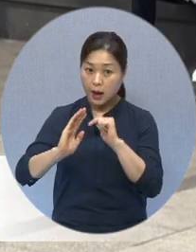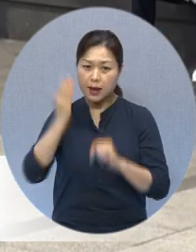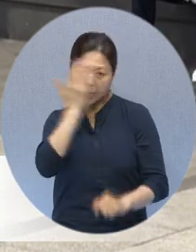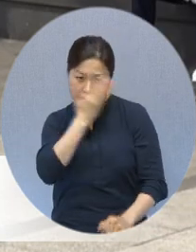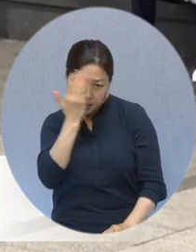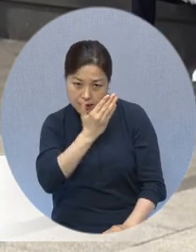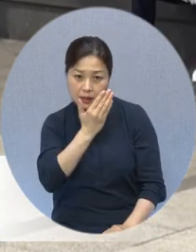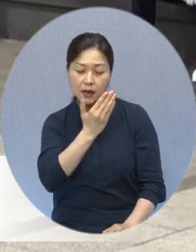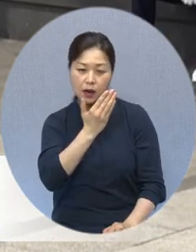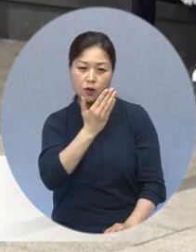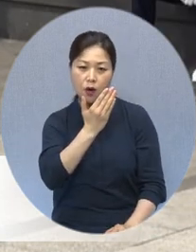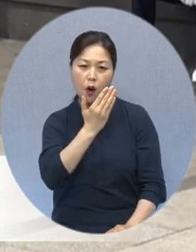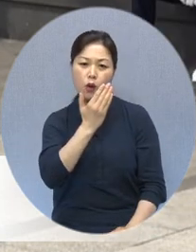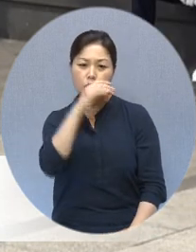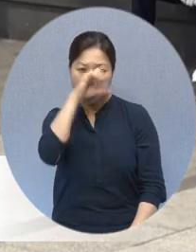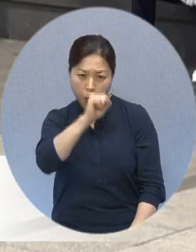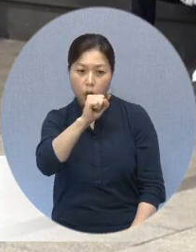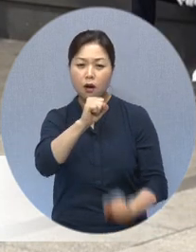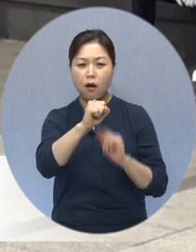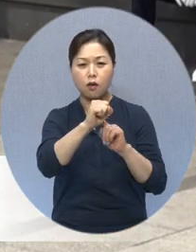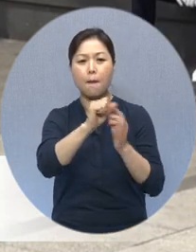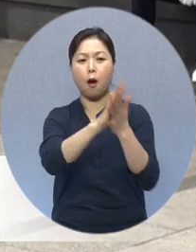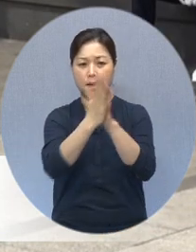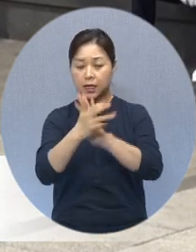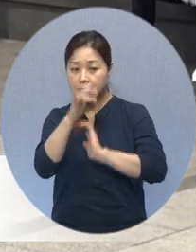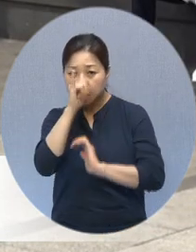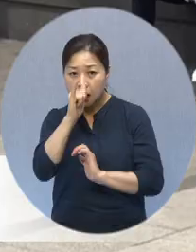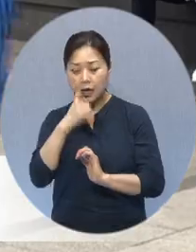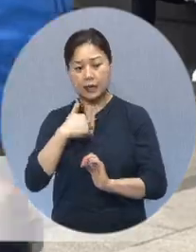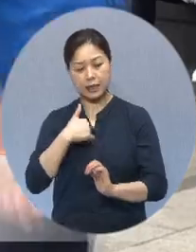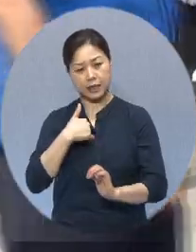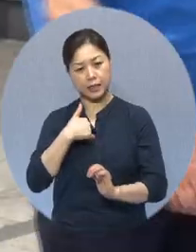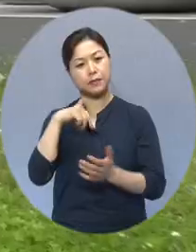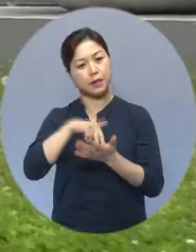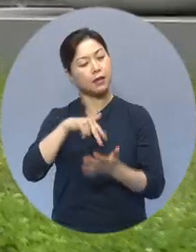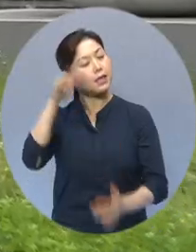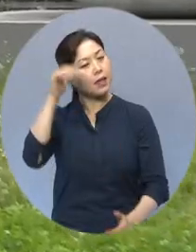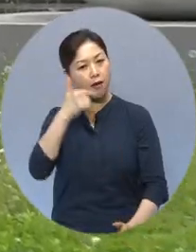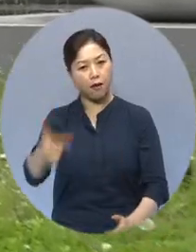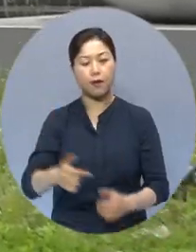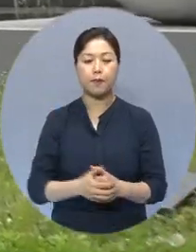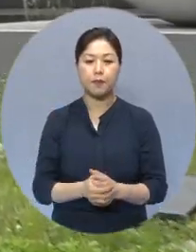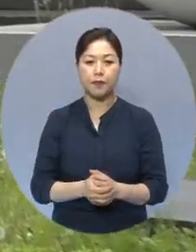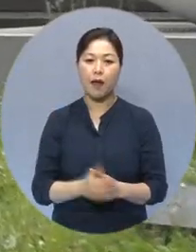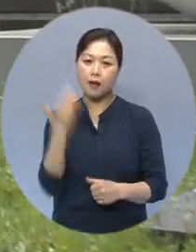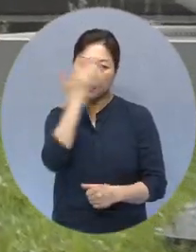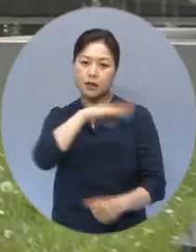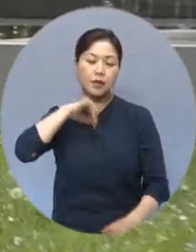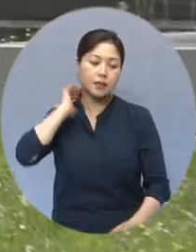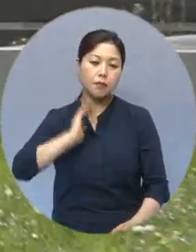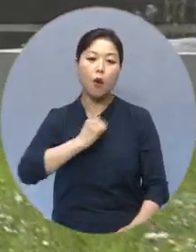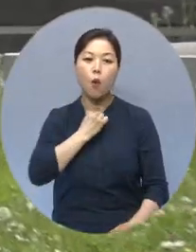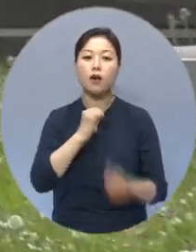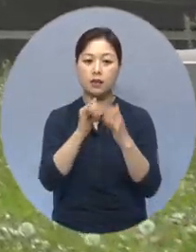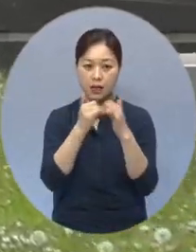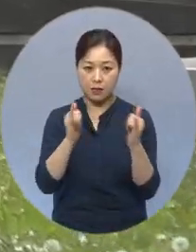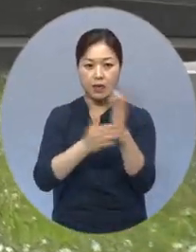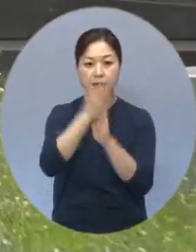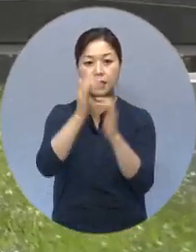의정부가 되는 것을 시민의 한 사람으로서 참 기대가 되네요. 깨끗한 의정부를